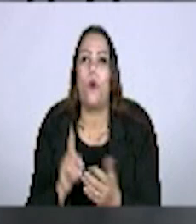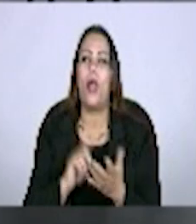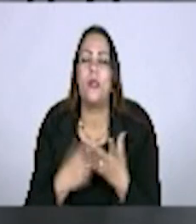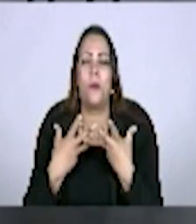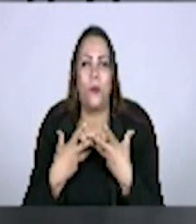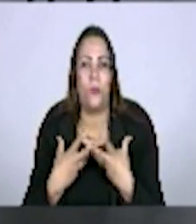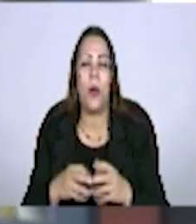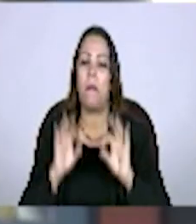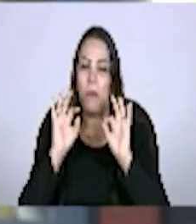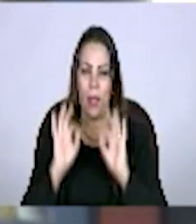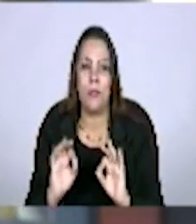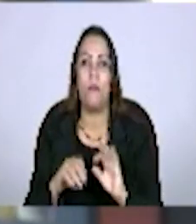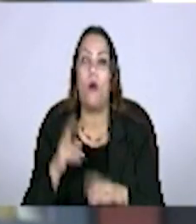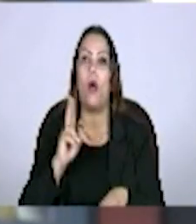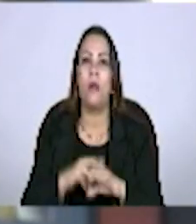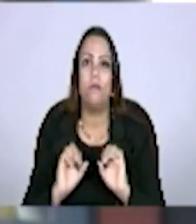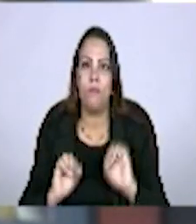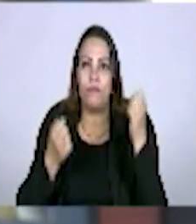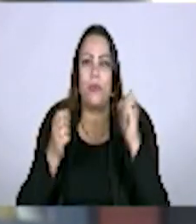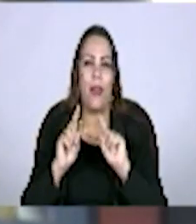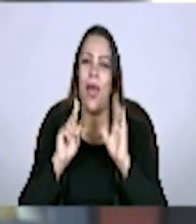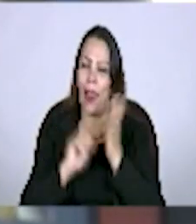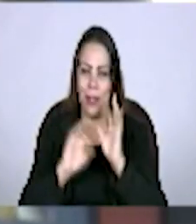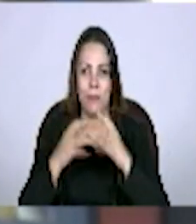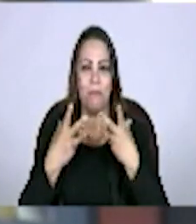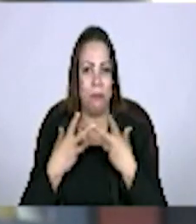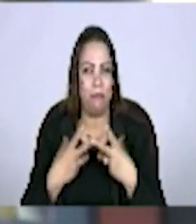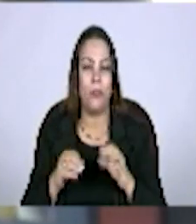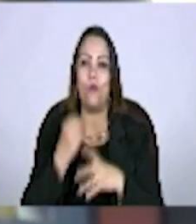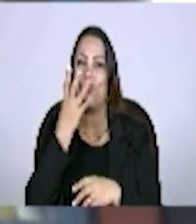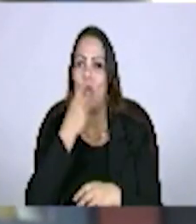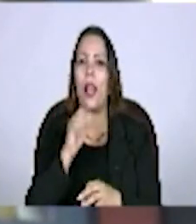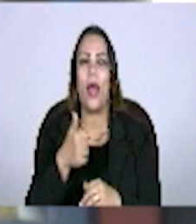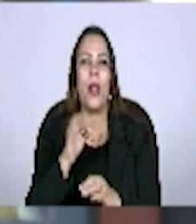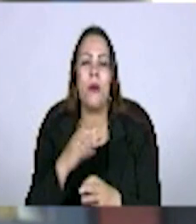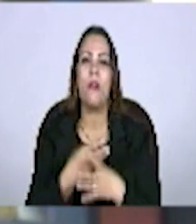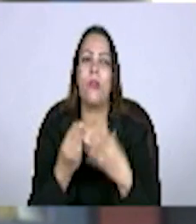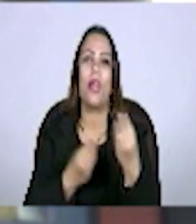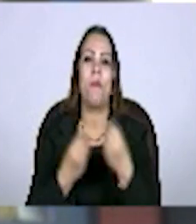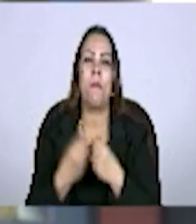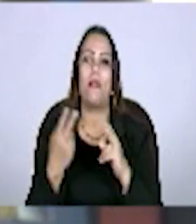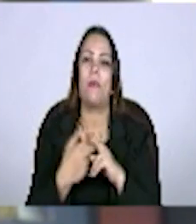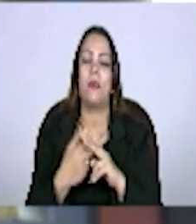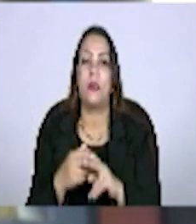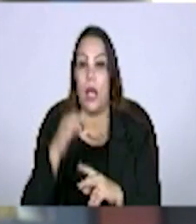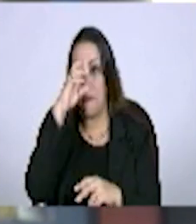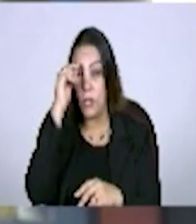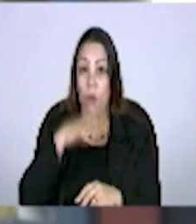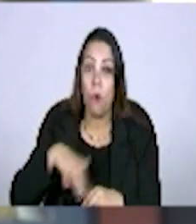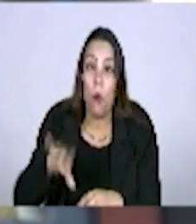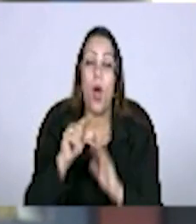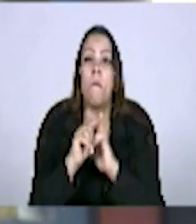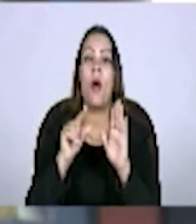مطلوب عدم الانفعال ايضا بياخد مظهر كويس جدا في التعامل مع الناس يعني دي كلها